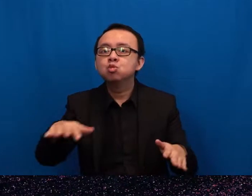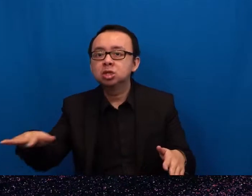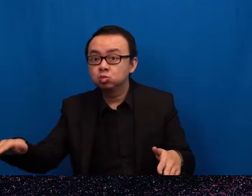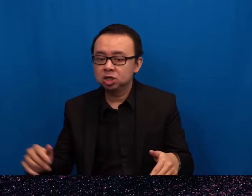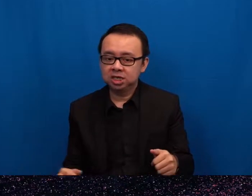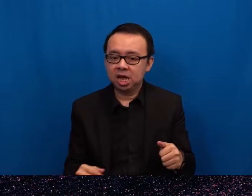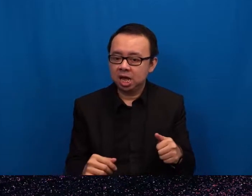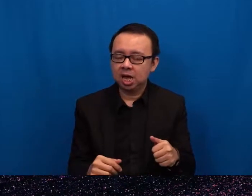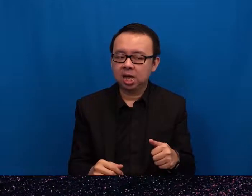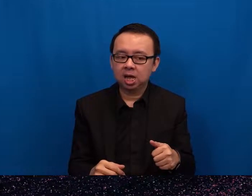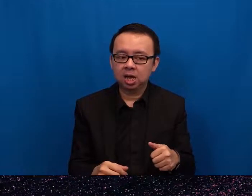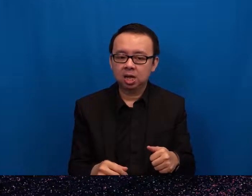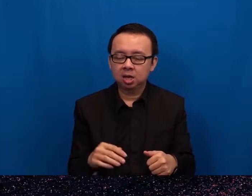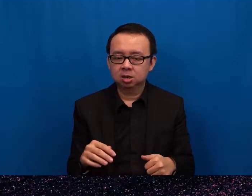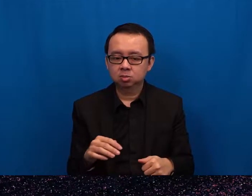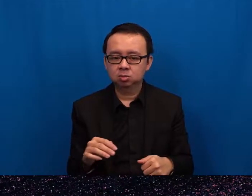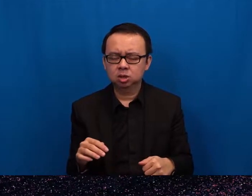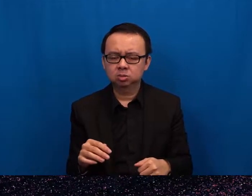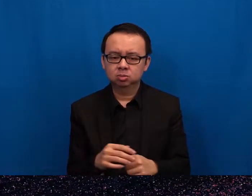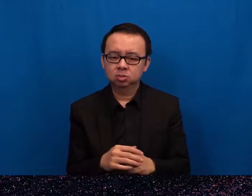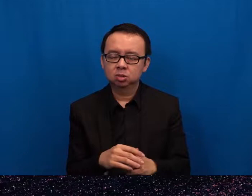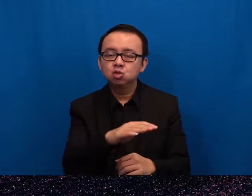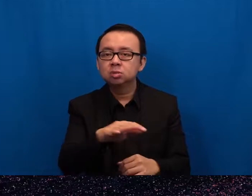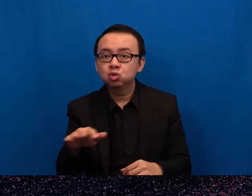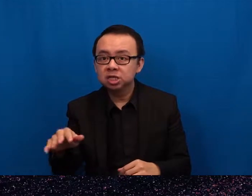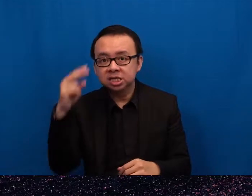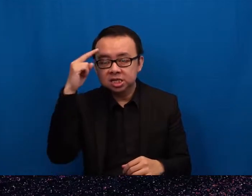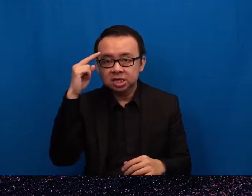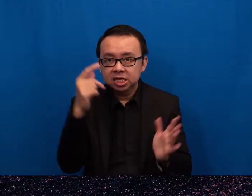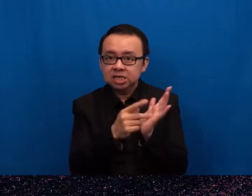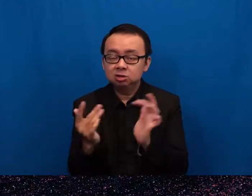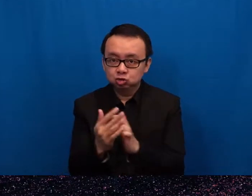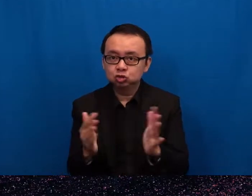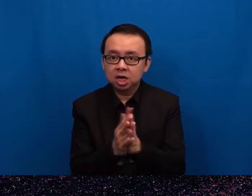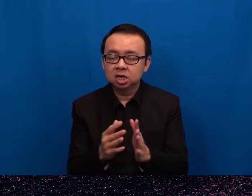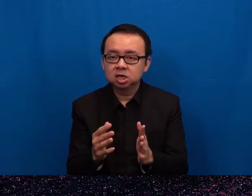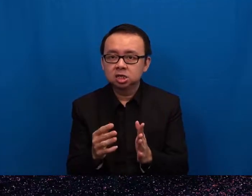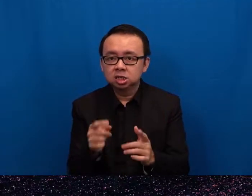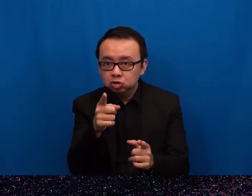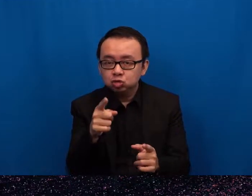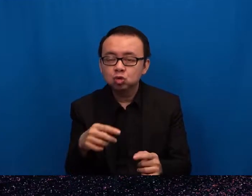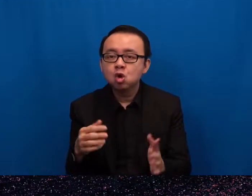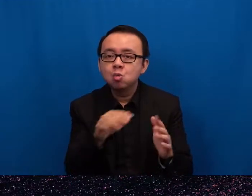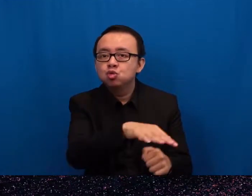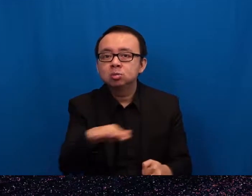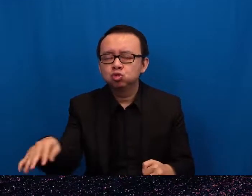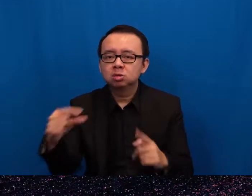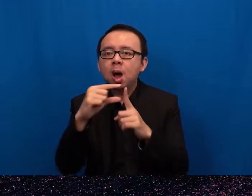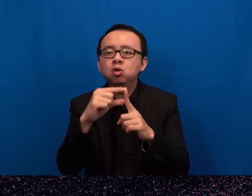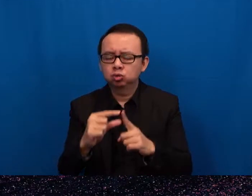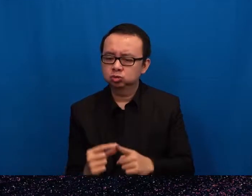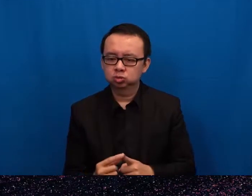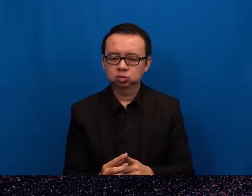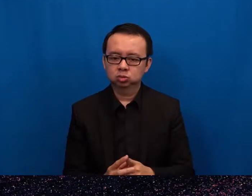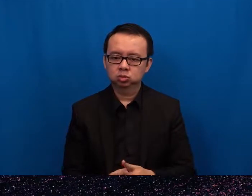meskipun bukan milik Paulus. Memisahkan murid-muridnya dari mereka. Dan tiap hari berbicara di ruang kuliah Tiranus.